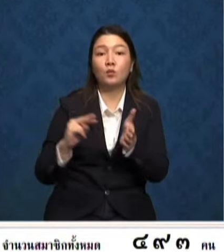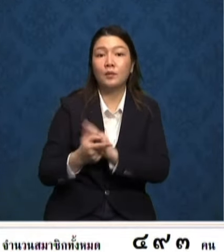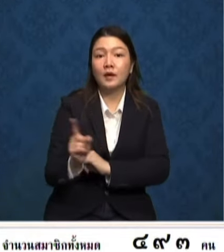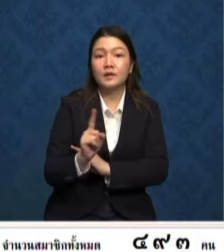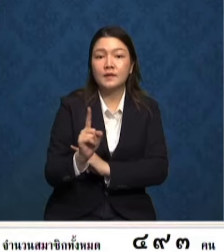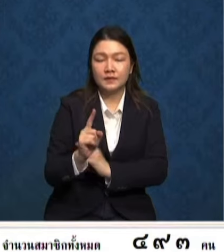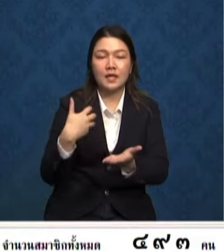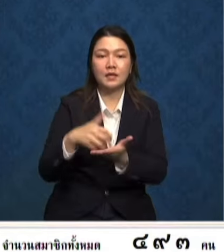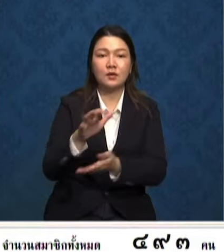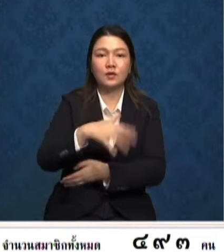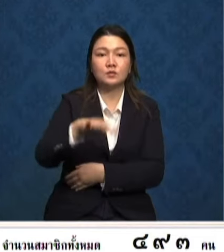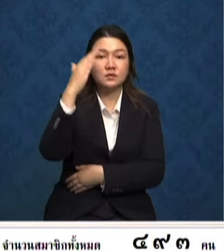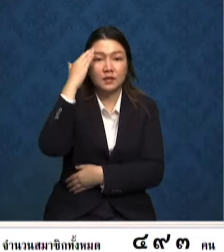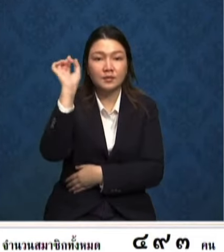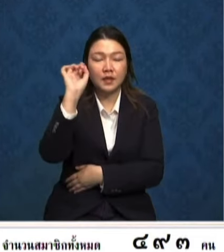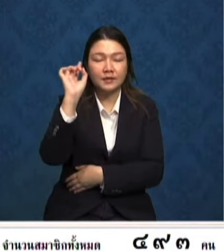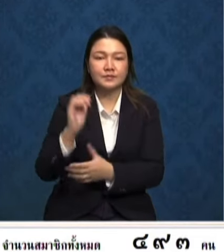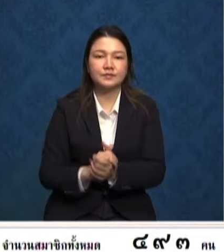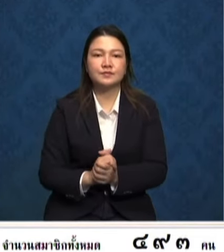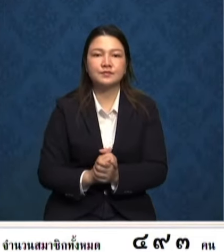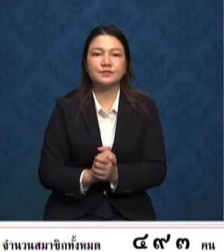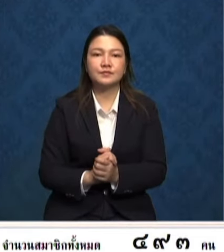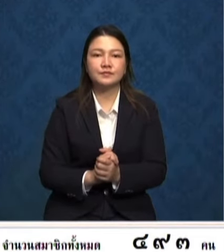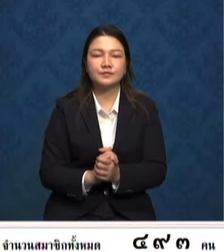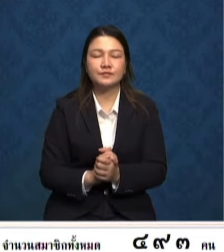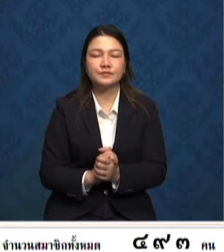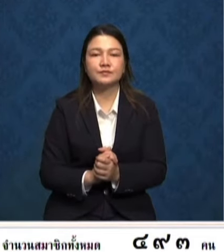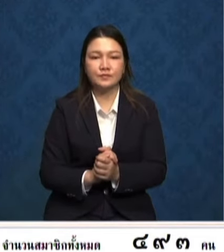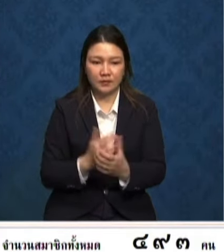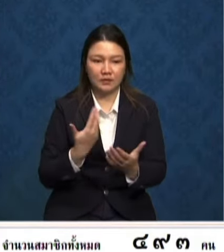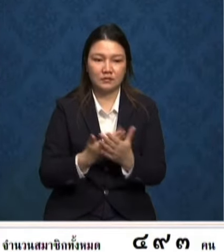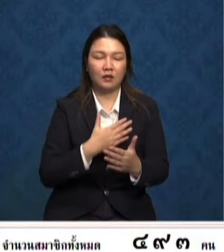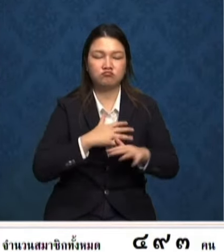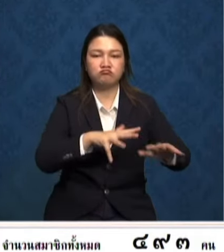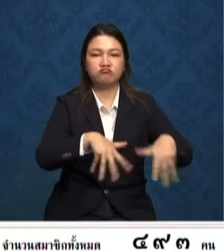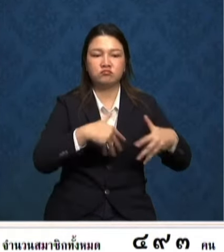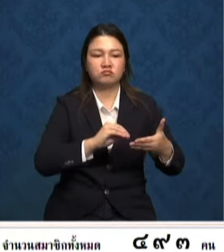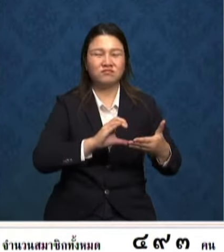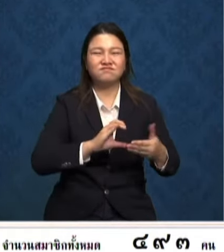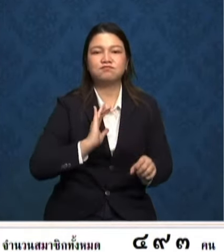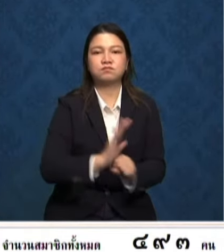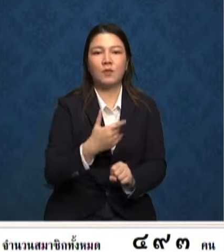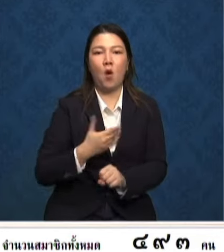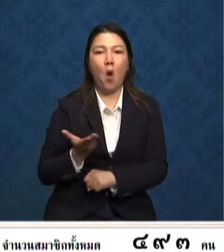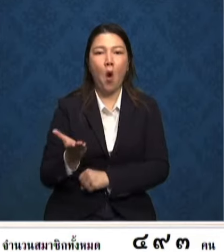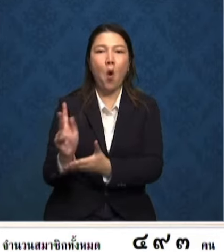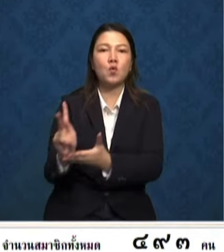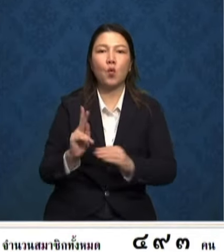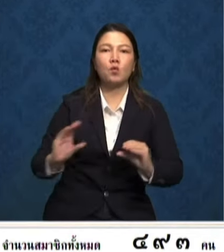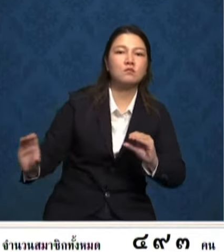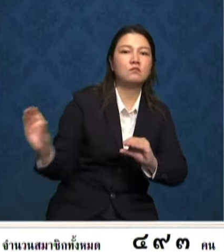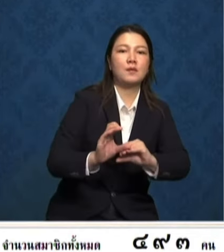ๆแบบชาวบ้านก็คือเงินกู้ไม่พอเลยต้องใช้เงินกู้มาเ